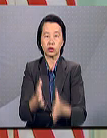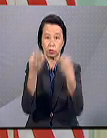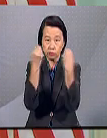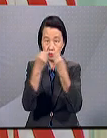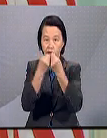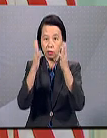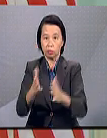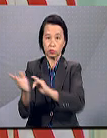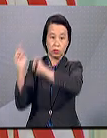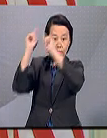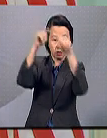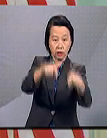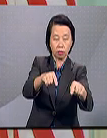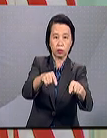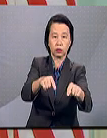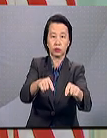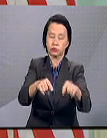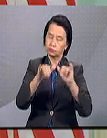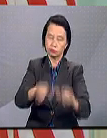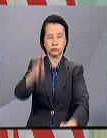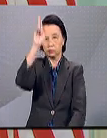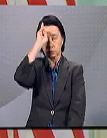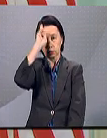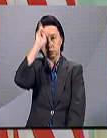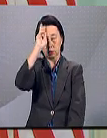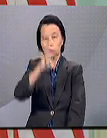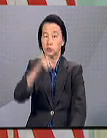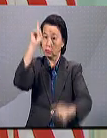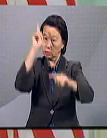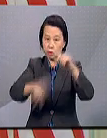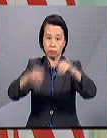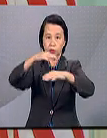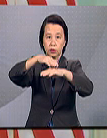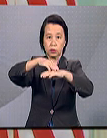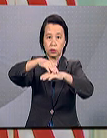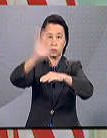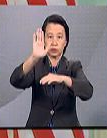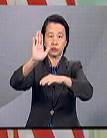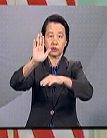kapasiti kehadiran masih lagi kita kekalkan, iaitu tidak melebihi